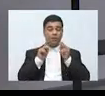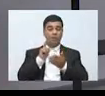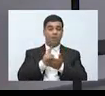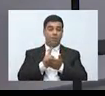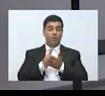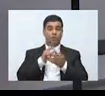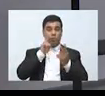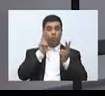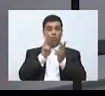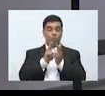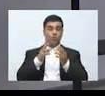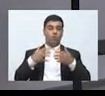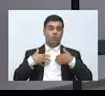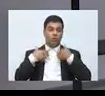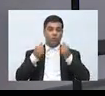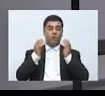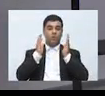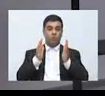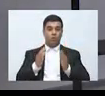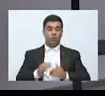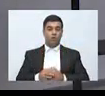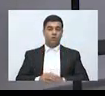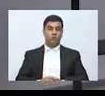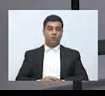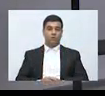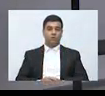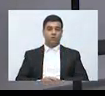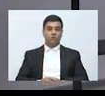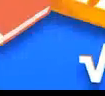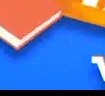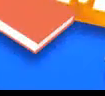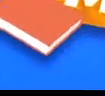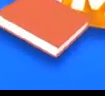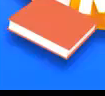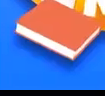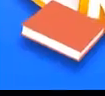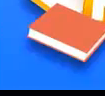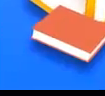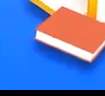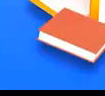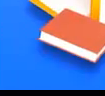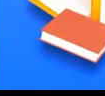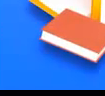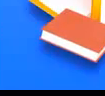ko'rishguncha. Salomat bo'ling.